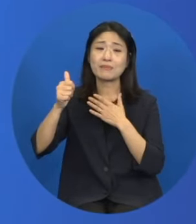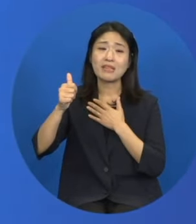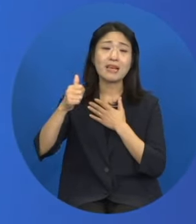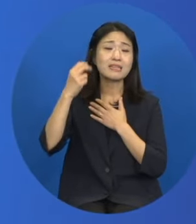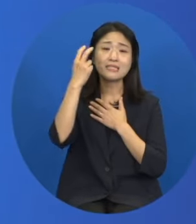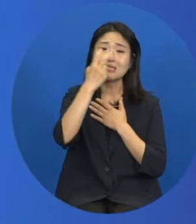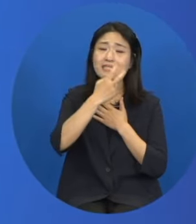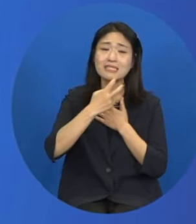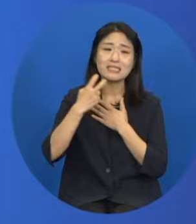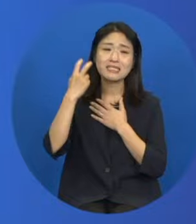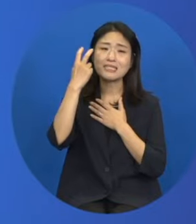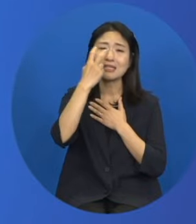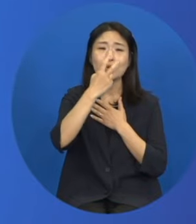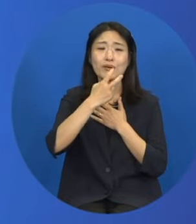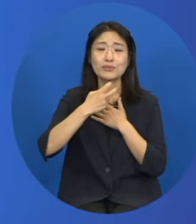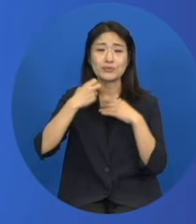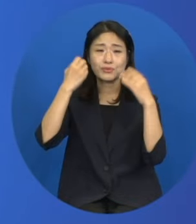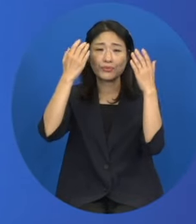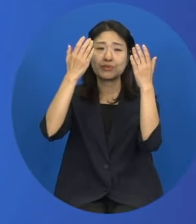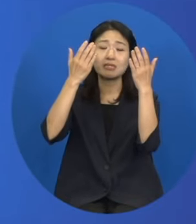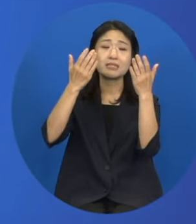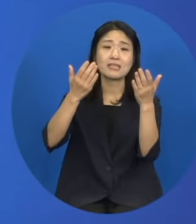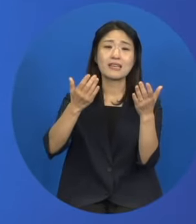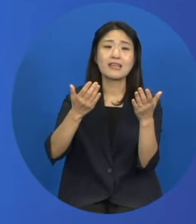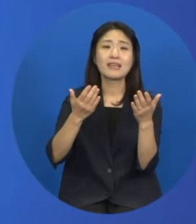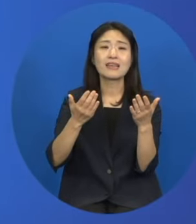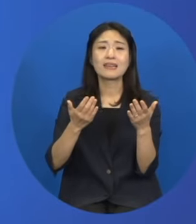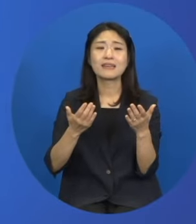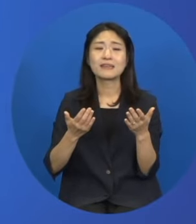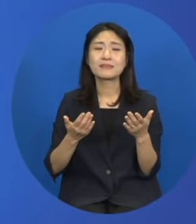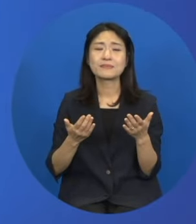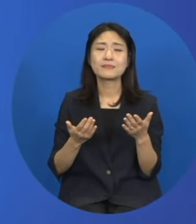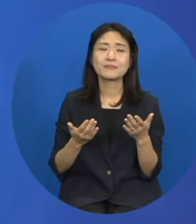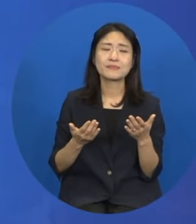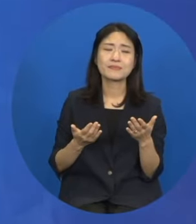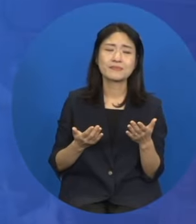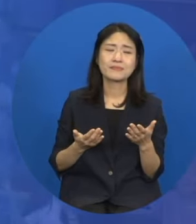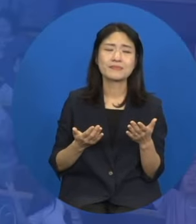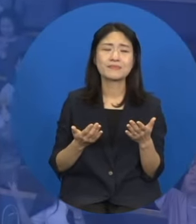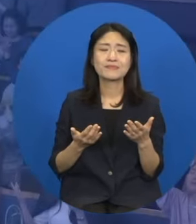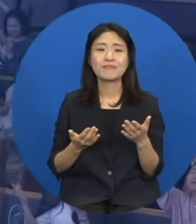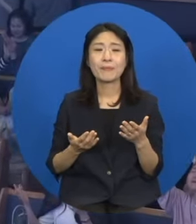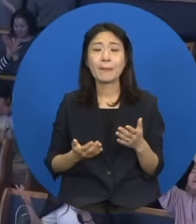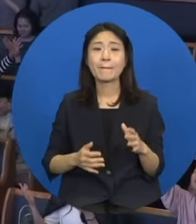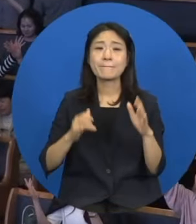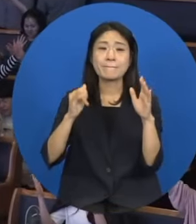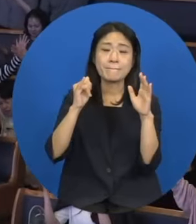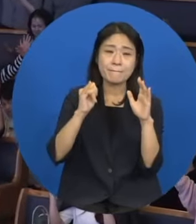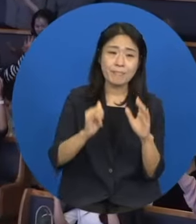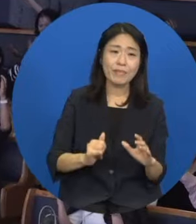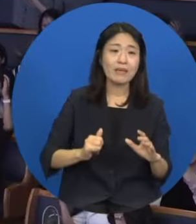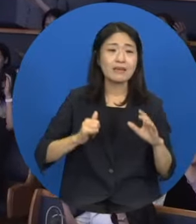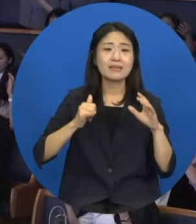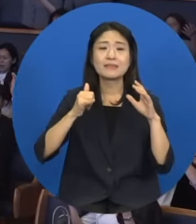주님 나를 지켜주시네 세상의 마음 풍파 몰아칠